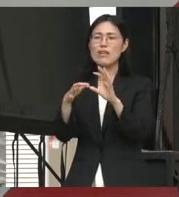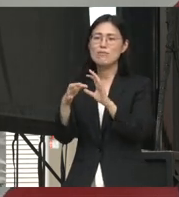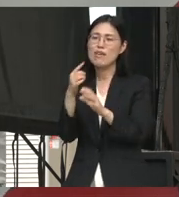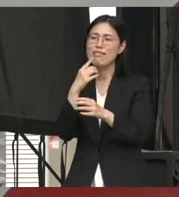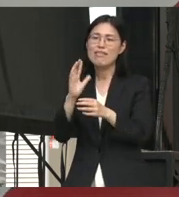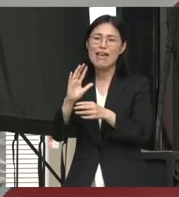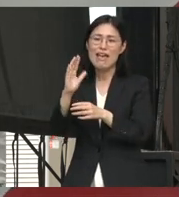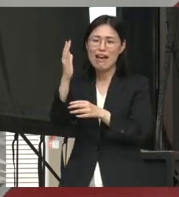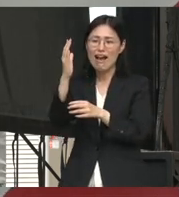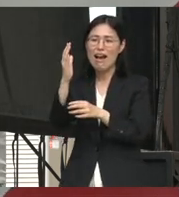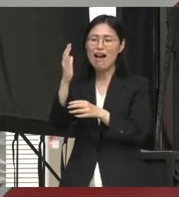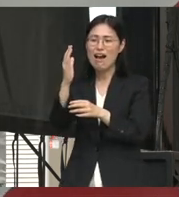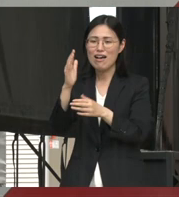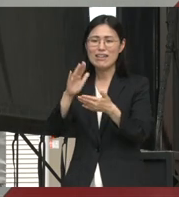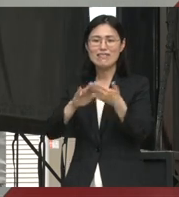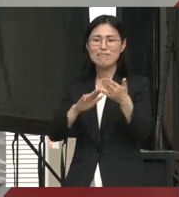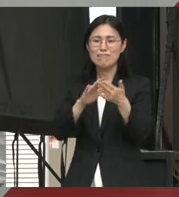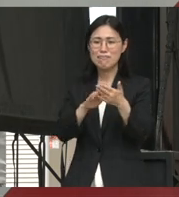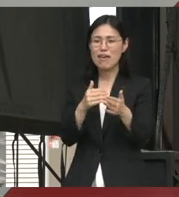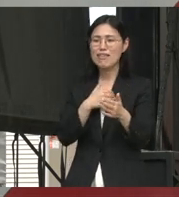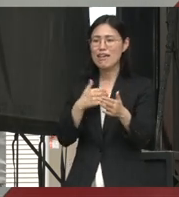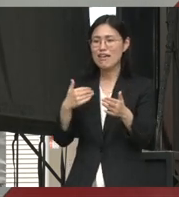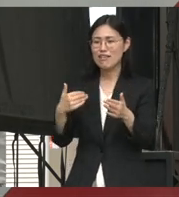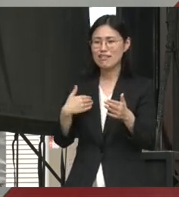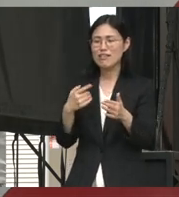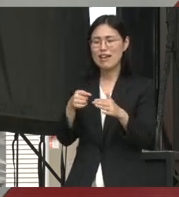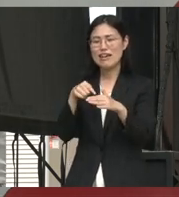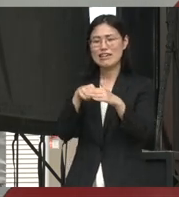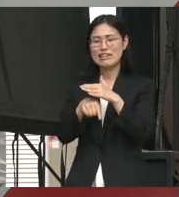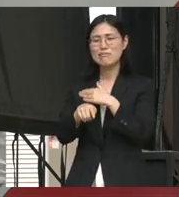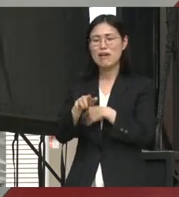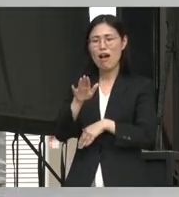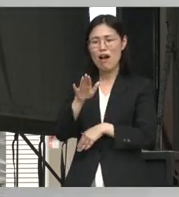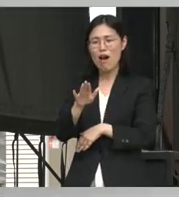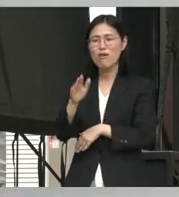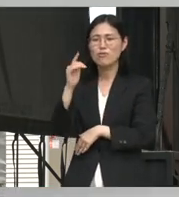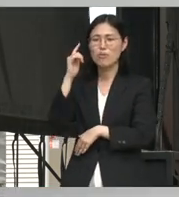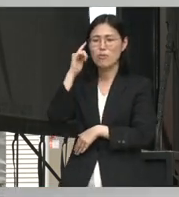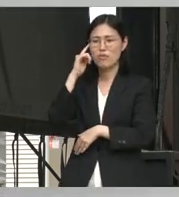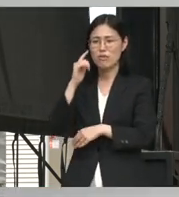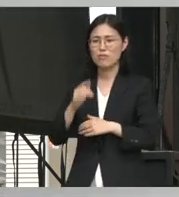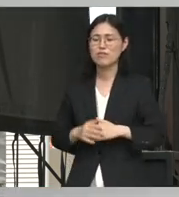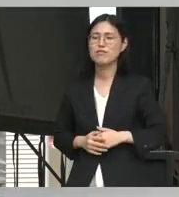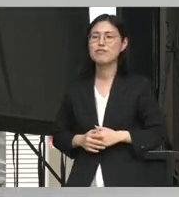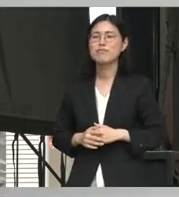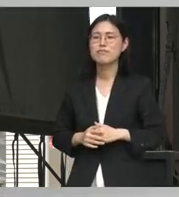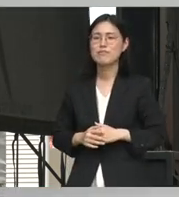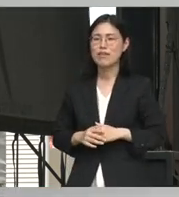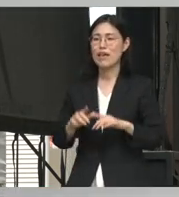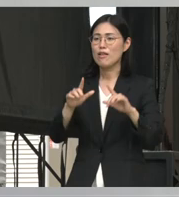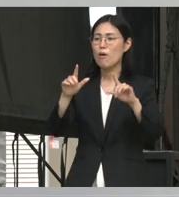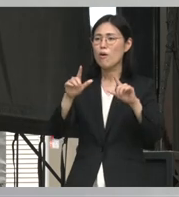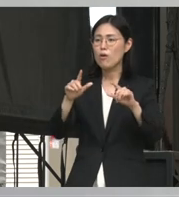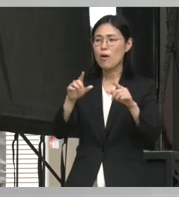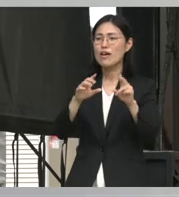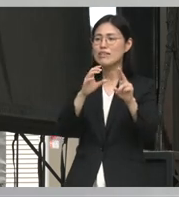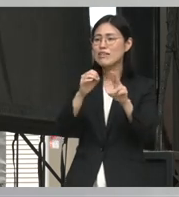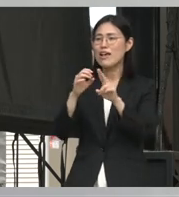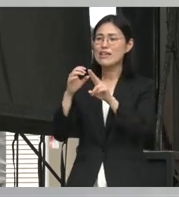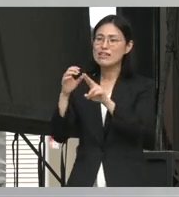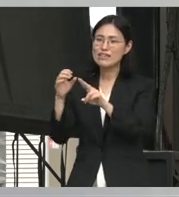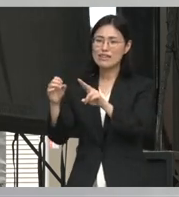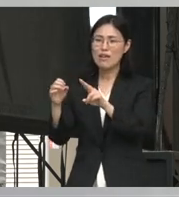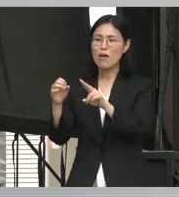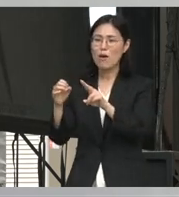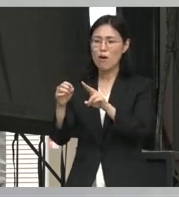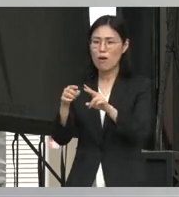大変意義深いものであると考えております。東京2020オリンピック聖火リレーのコンセプ